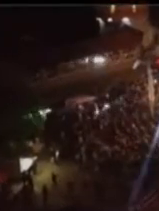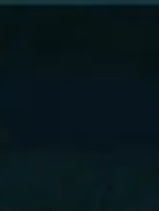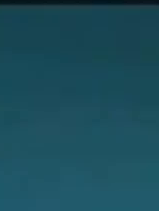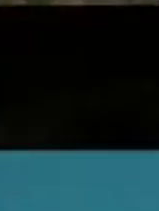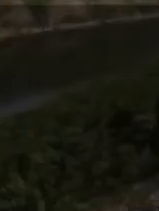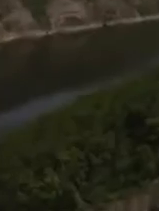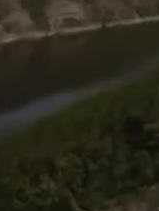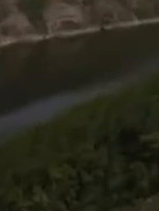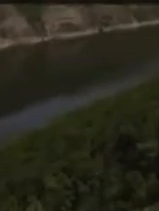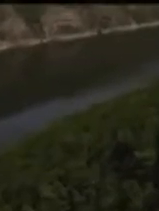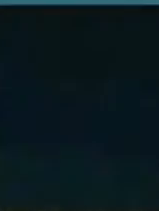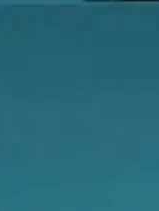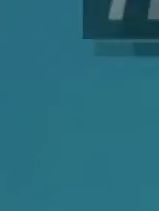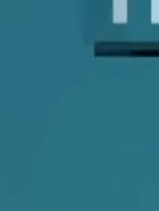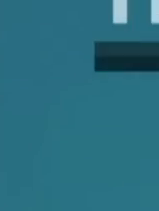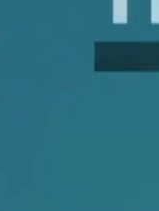Музика